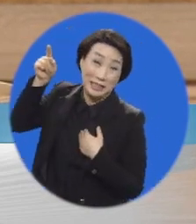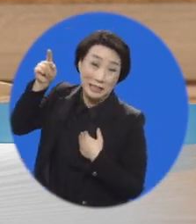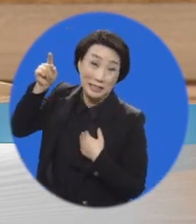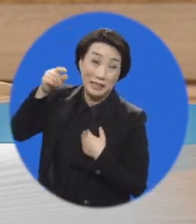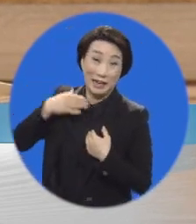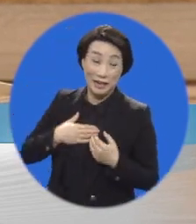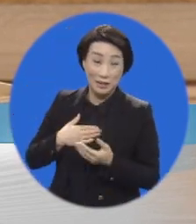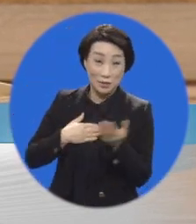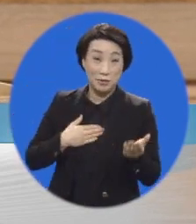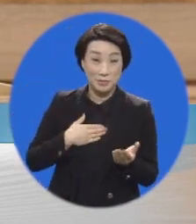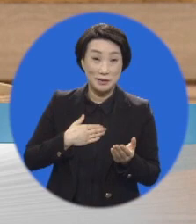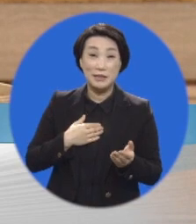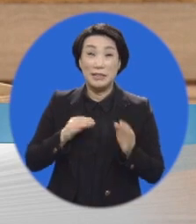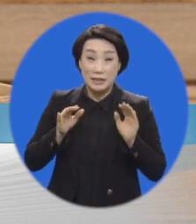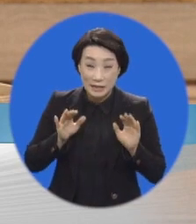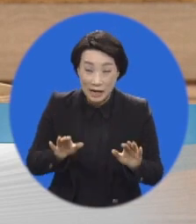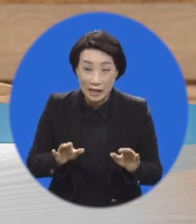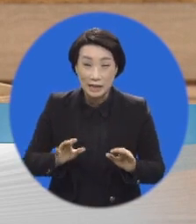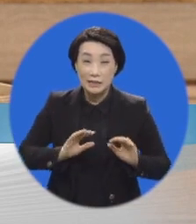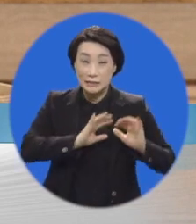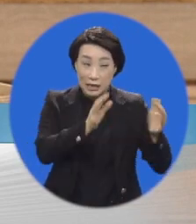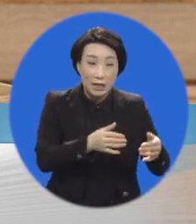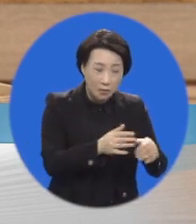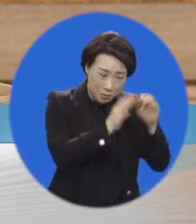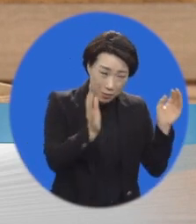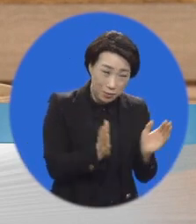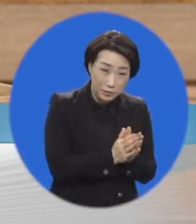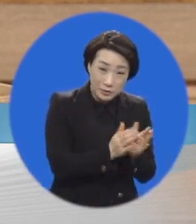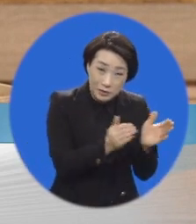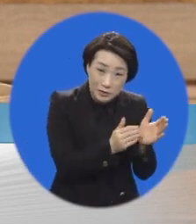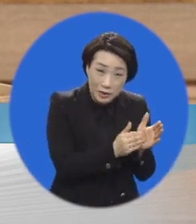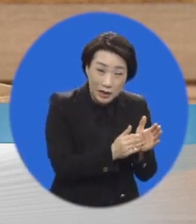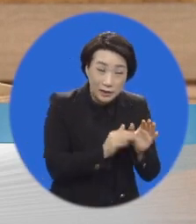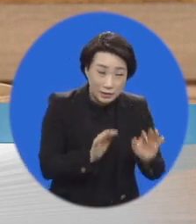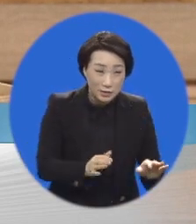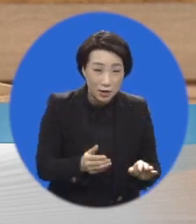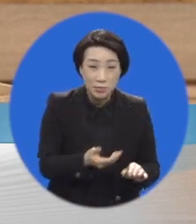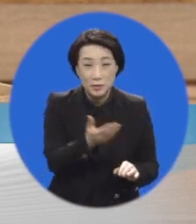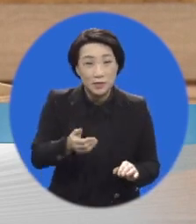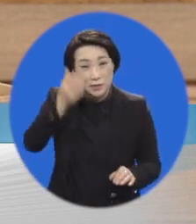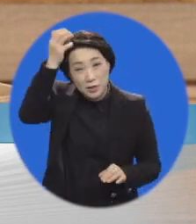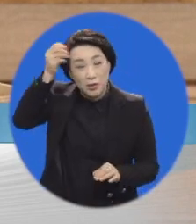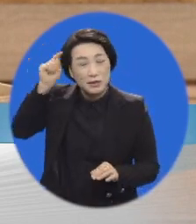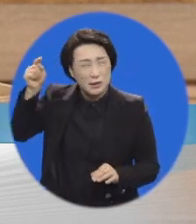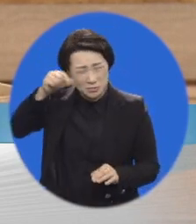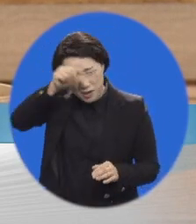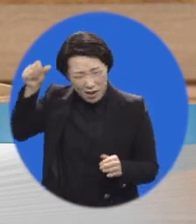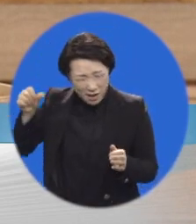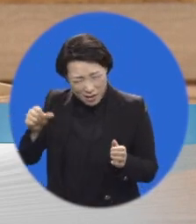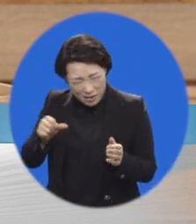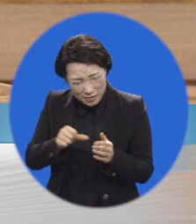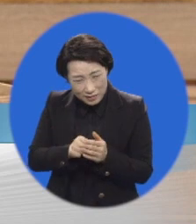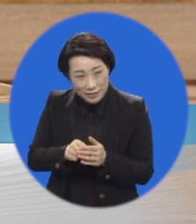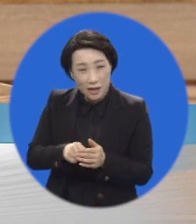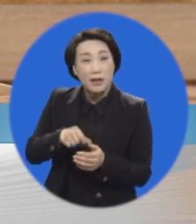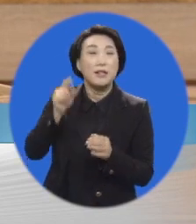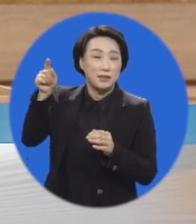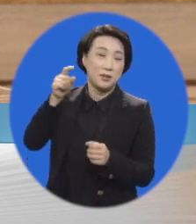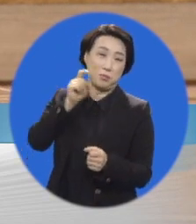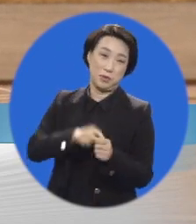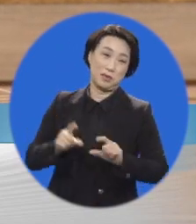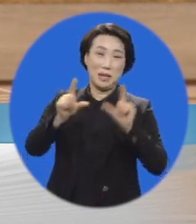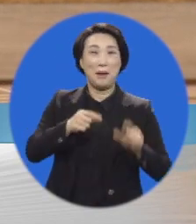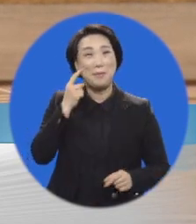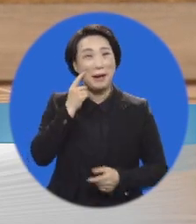해서 정말로 세상을 벗어나서 영적으로 평생을 살다 간다면 우린 이